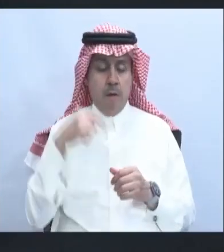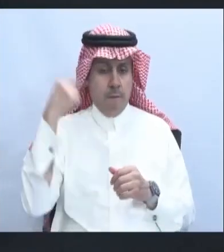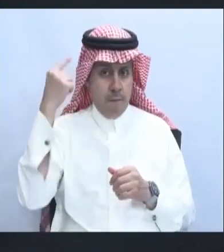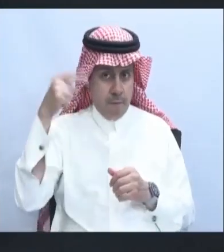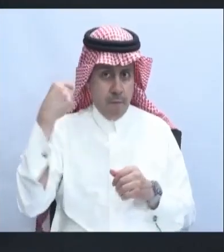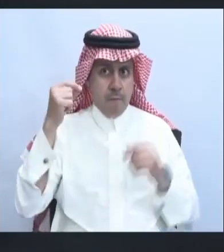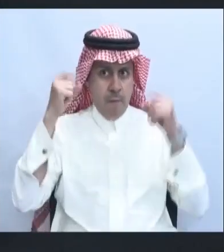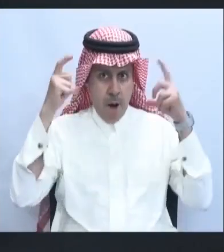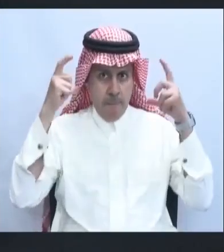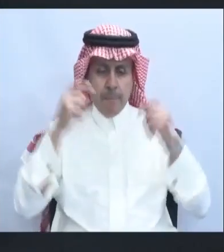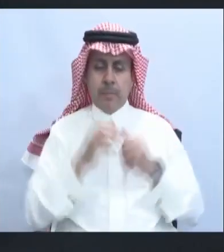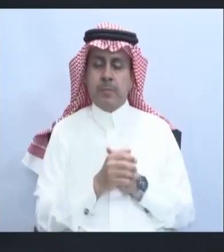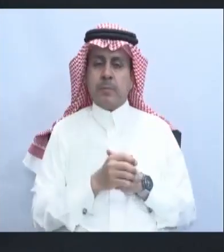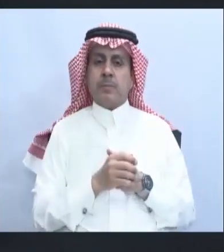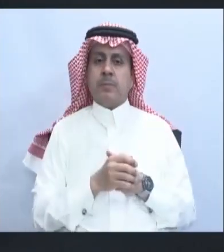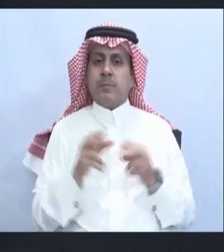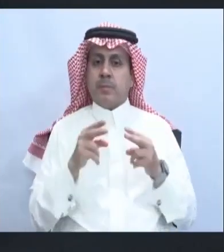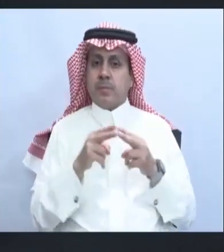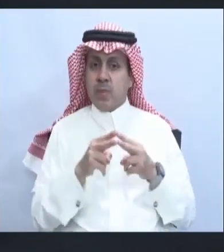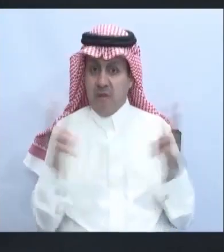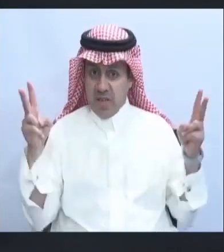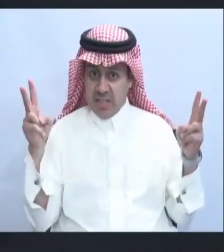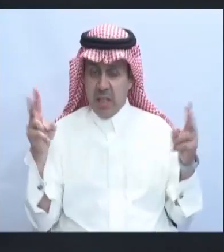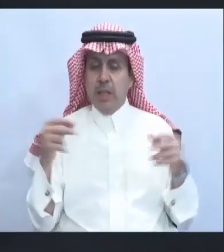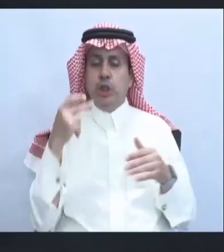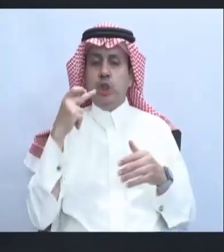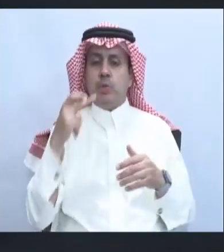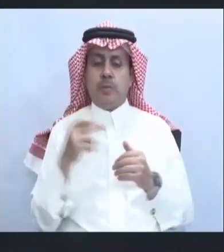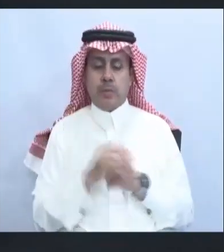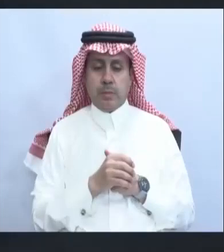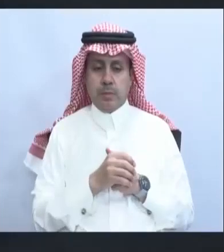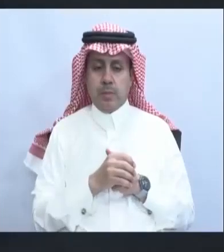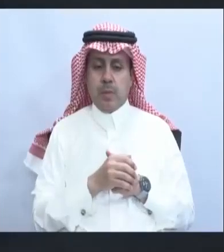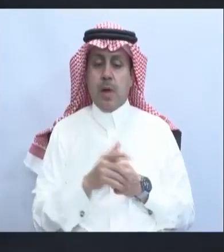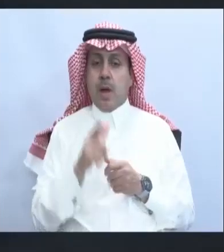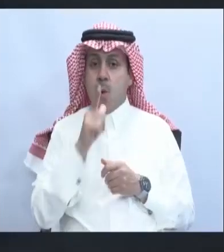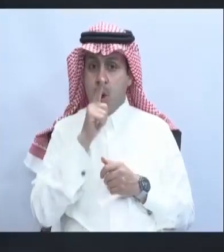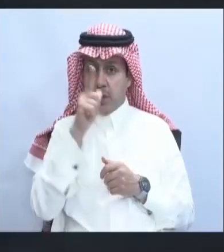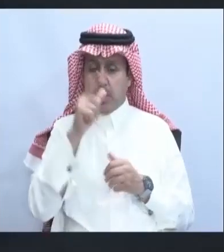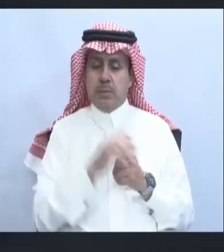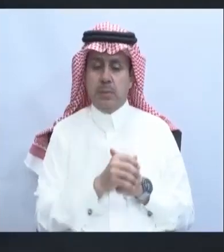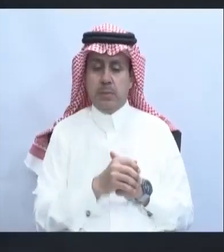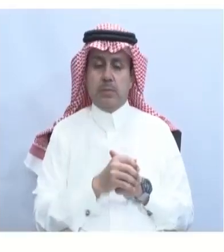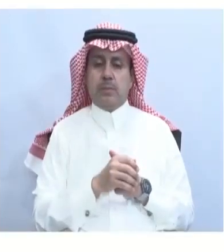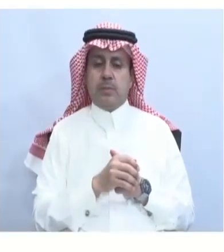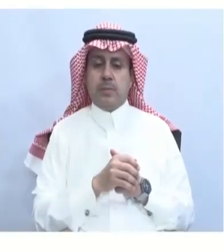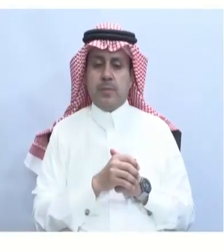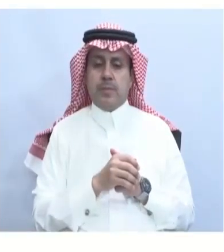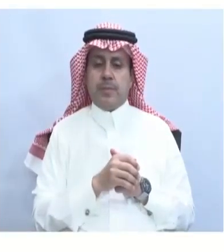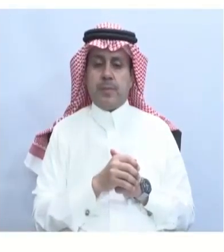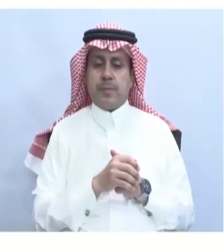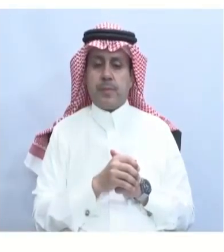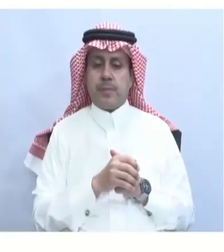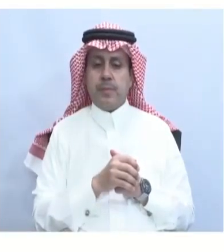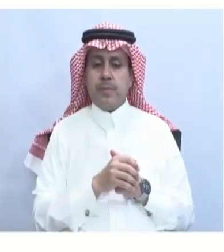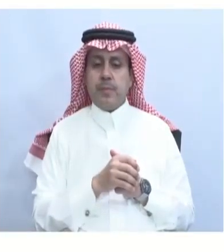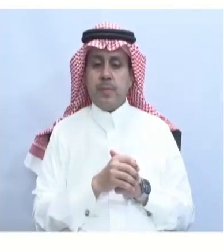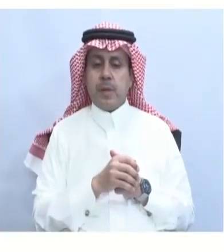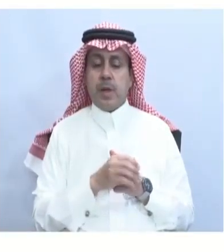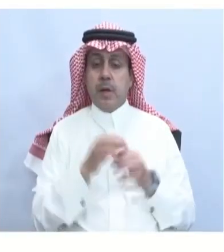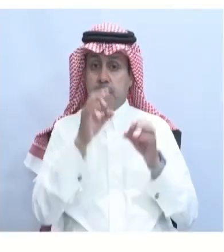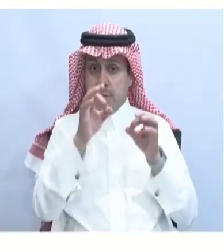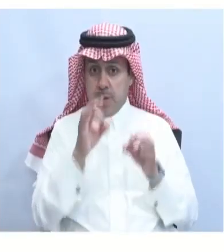على تفاصيل الجواب باذن الله تعالى عندنا قول الله تعالى يا ايها الذين امنوا اذا نكحتم